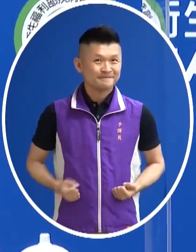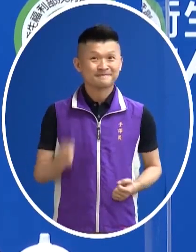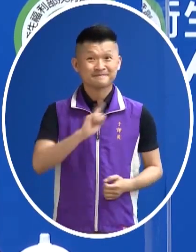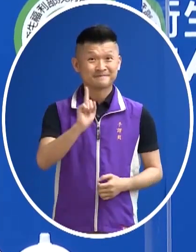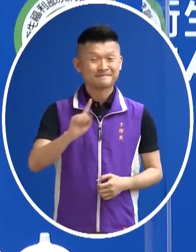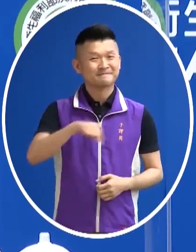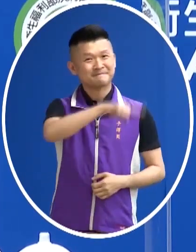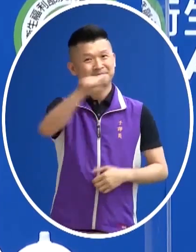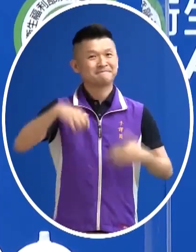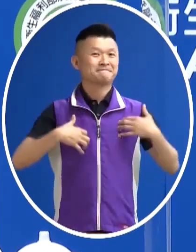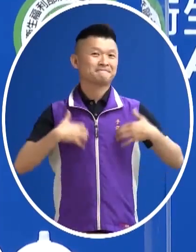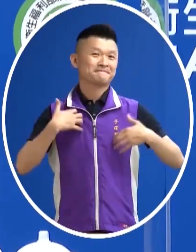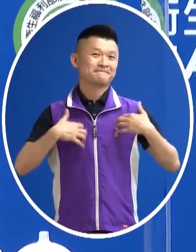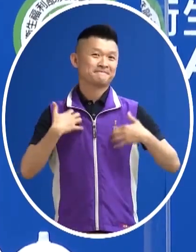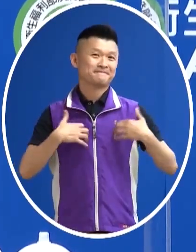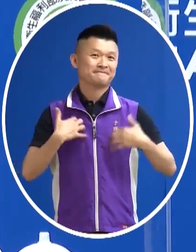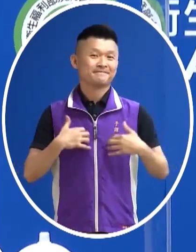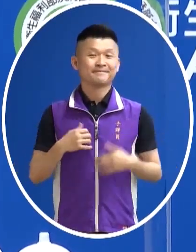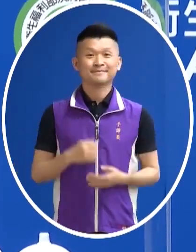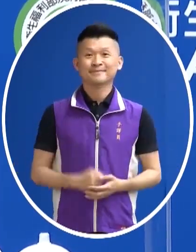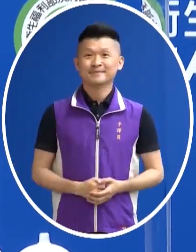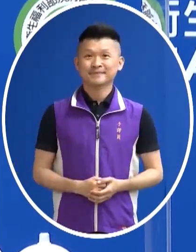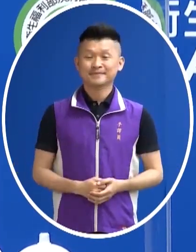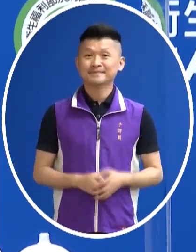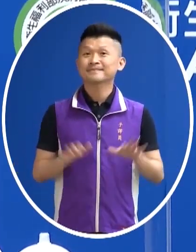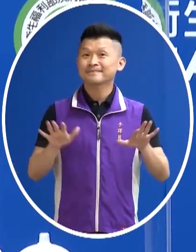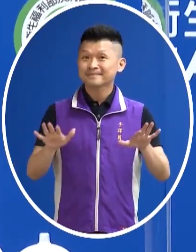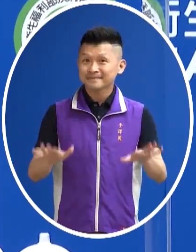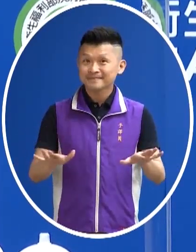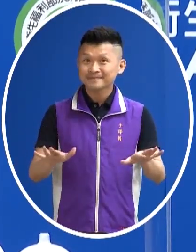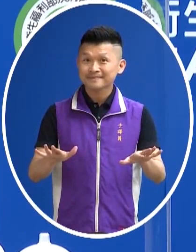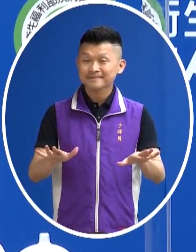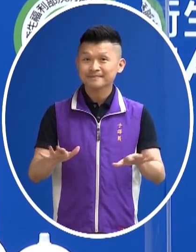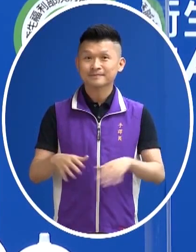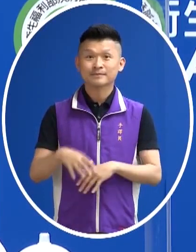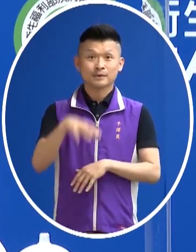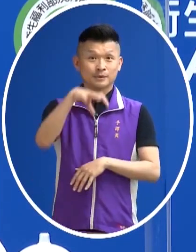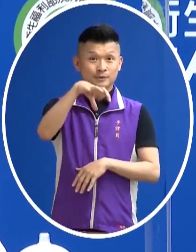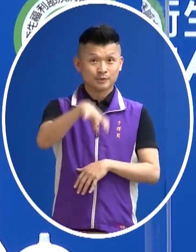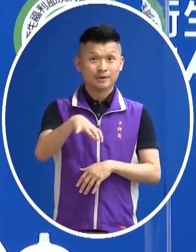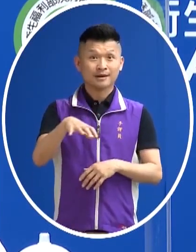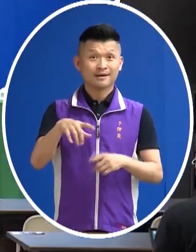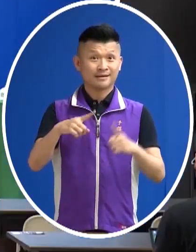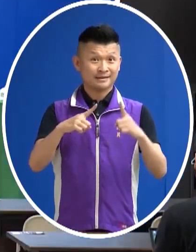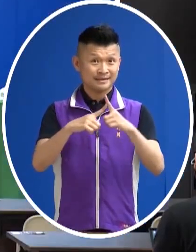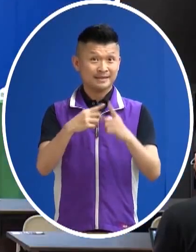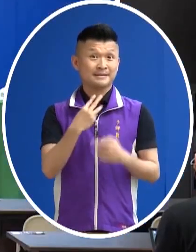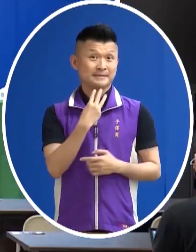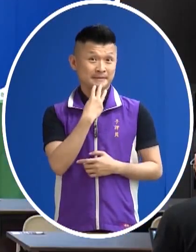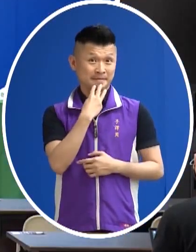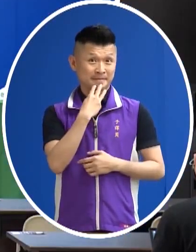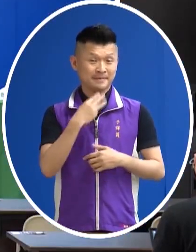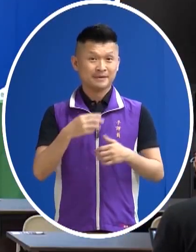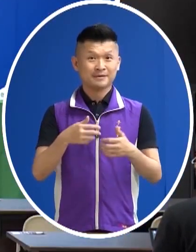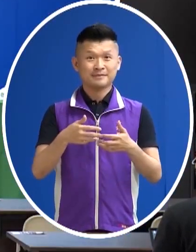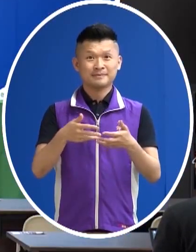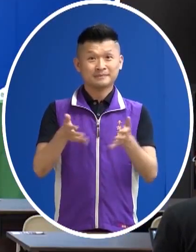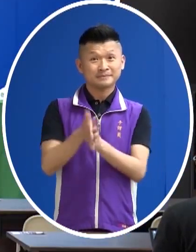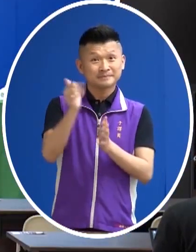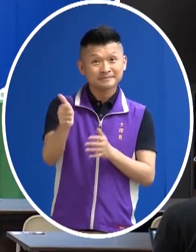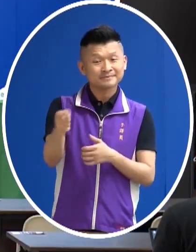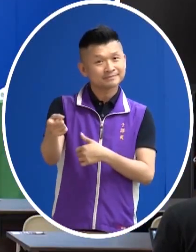高兴的。那个今天哈，那个庄仁祥哈，庄仁祥就跟我讲